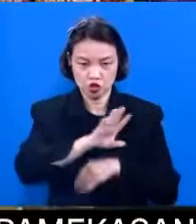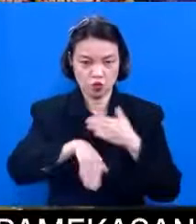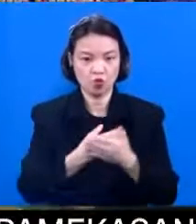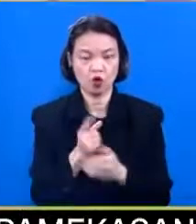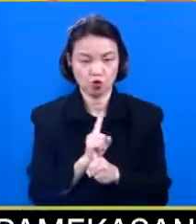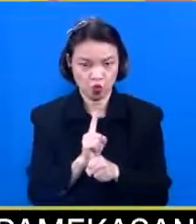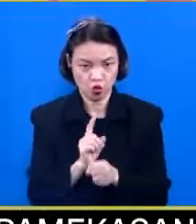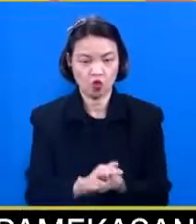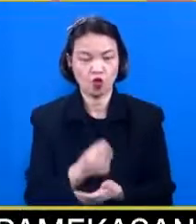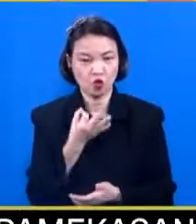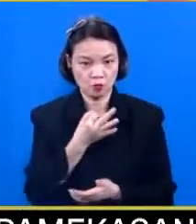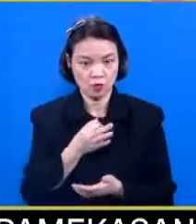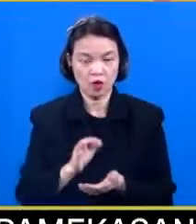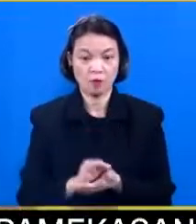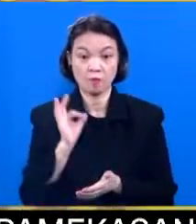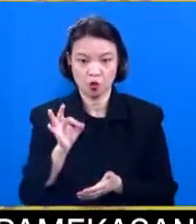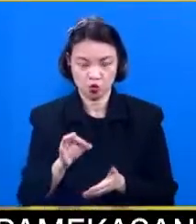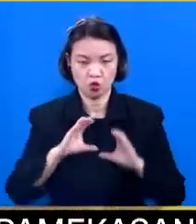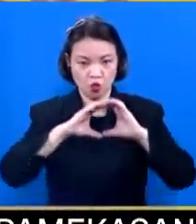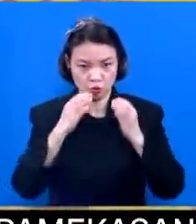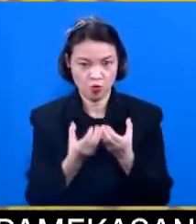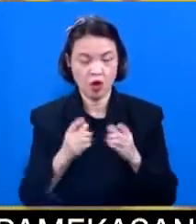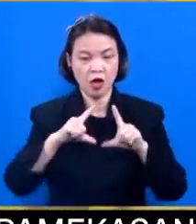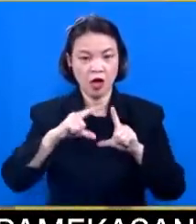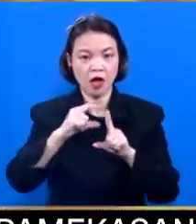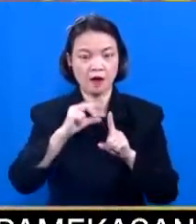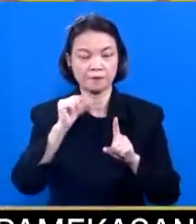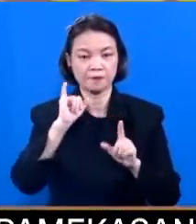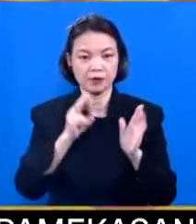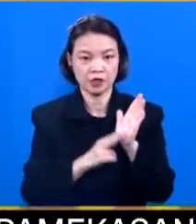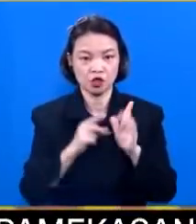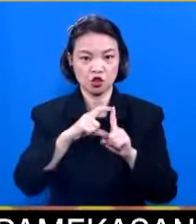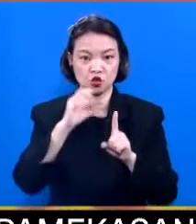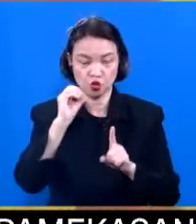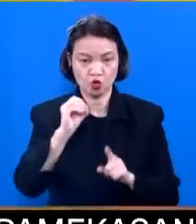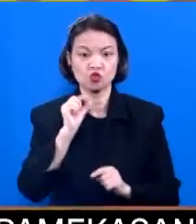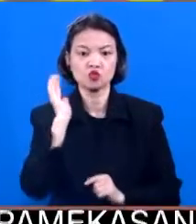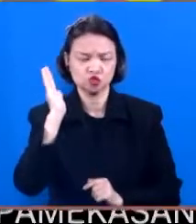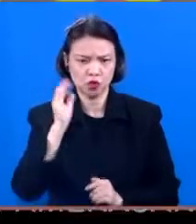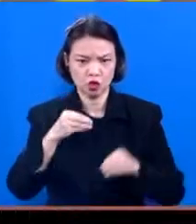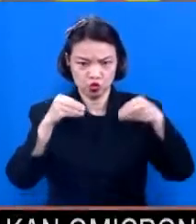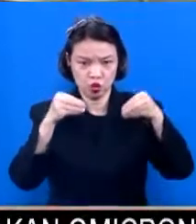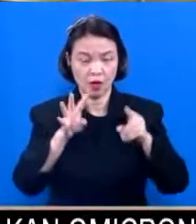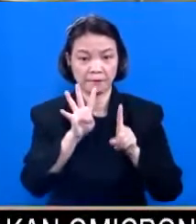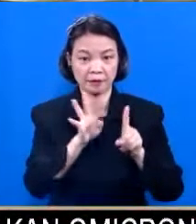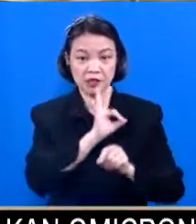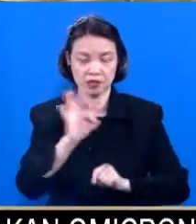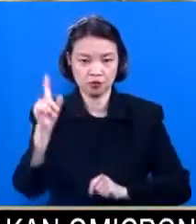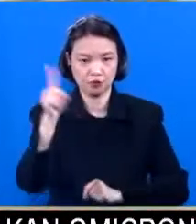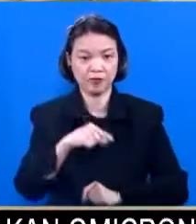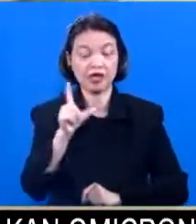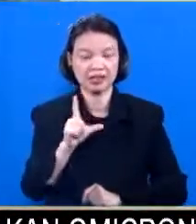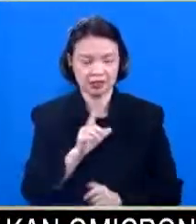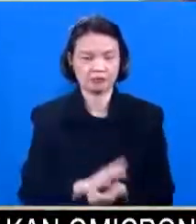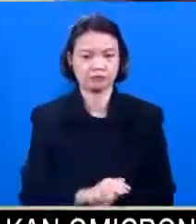yang terdaftar sebagai anggota APRINDO telah menjual minyak goreng dengan harga subsidi, yakni Rp14.000 per liter.